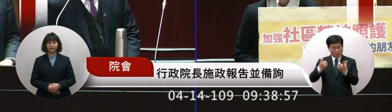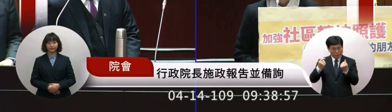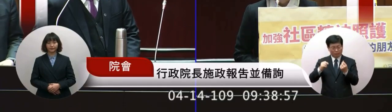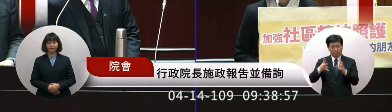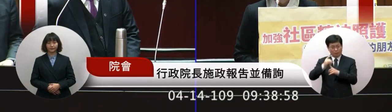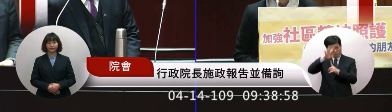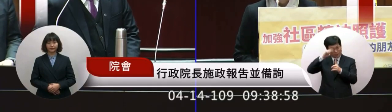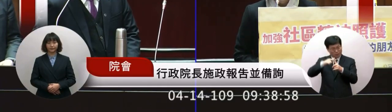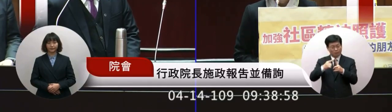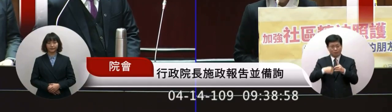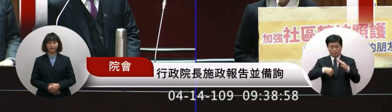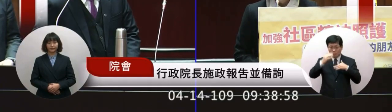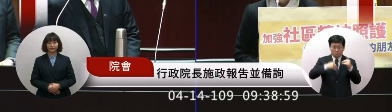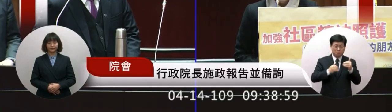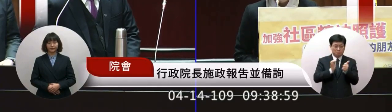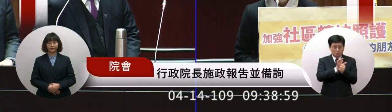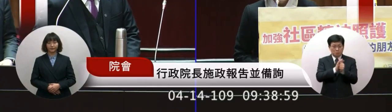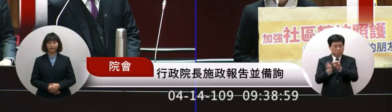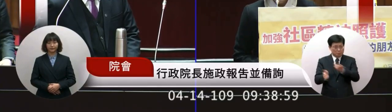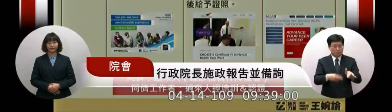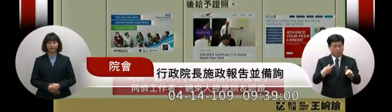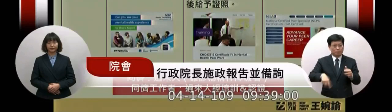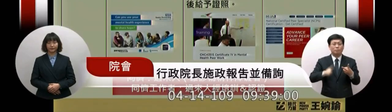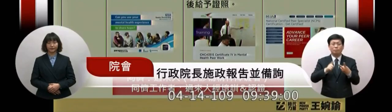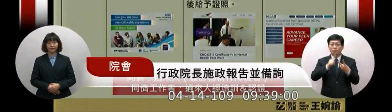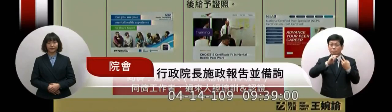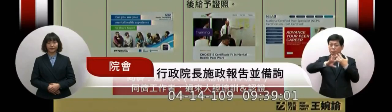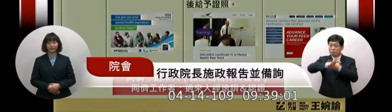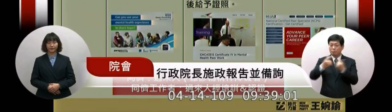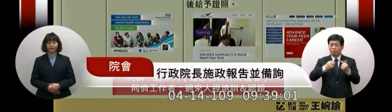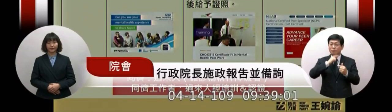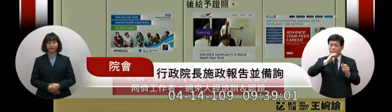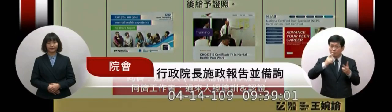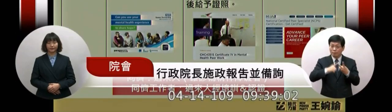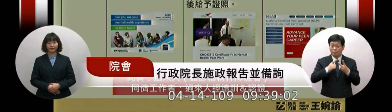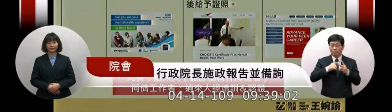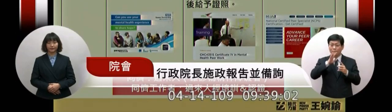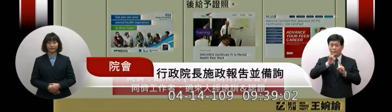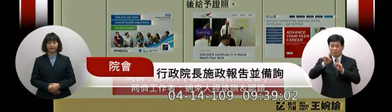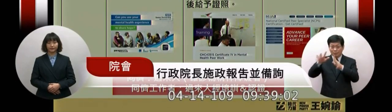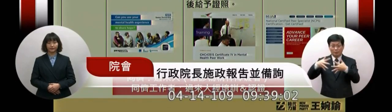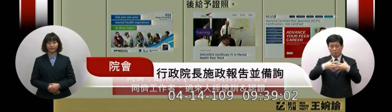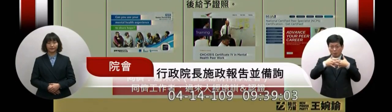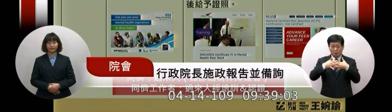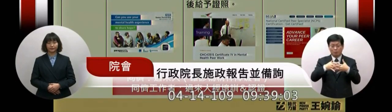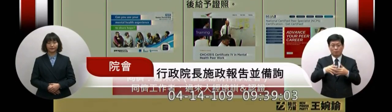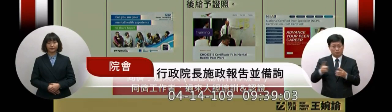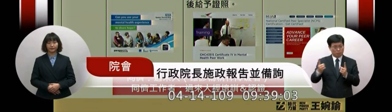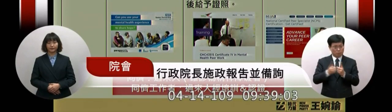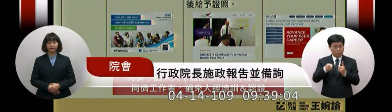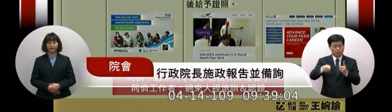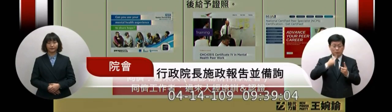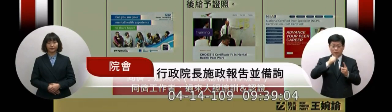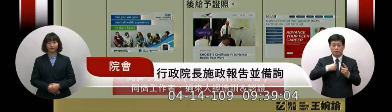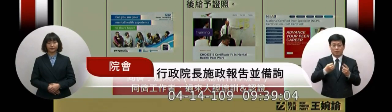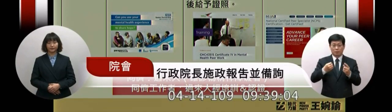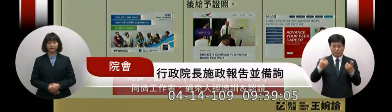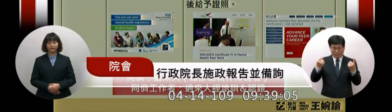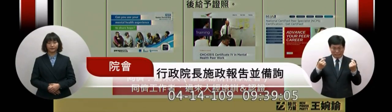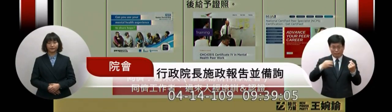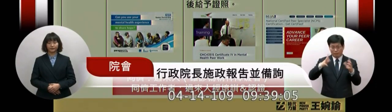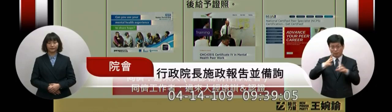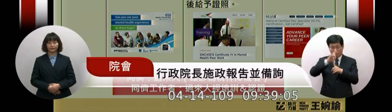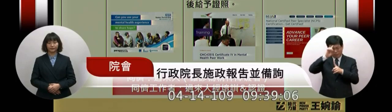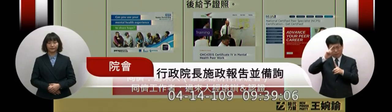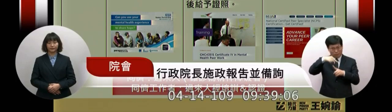作的需要以及同侪支持的需要，另外也就可以看得到各国包括说英国、澳洲、美国等等，对于所谓的同侪工作者